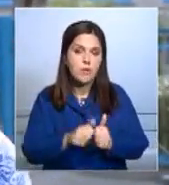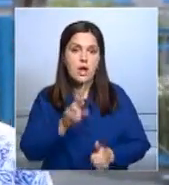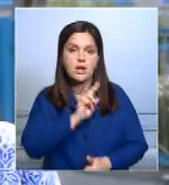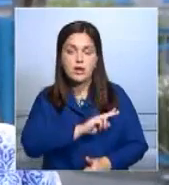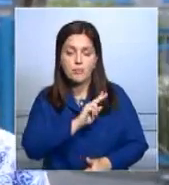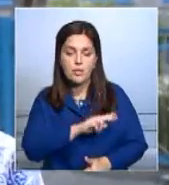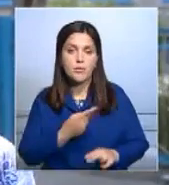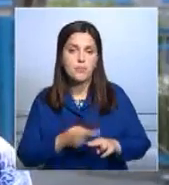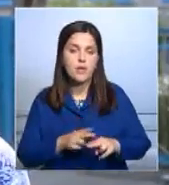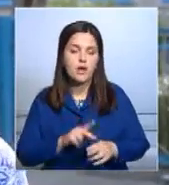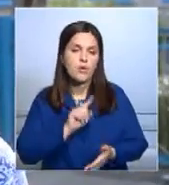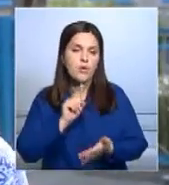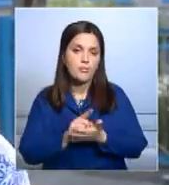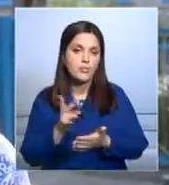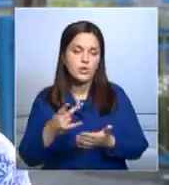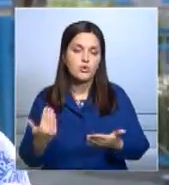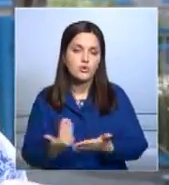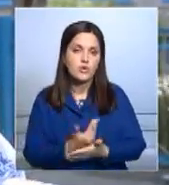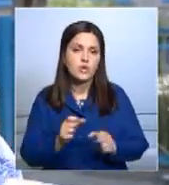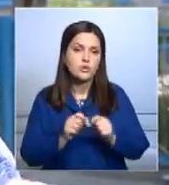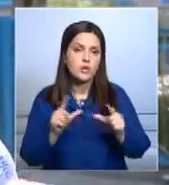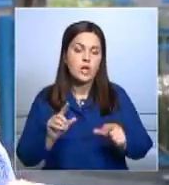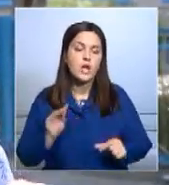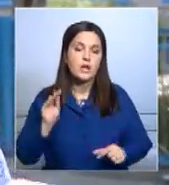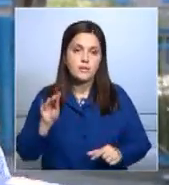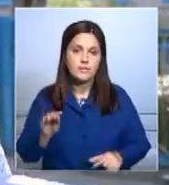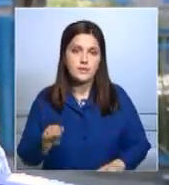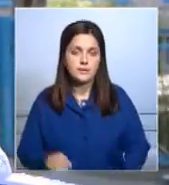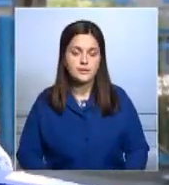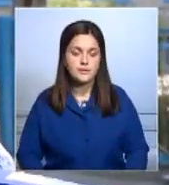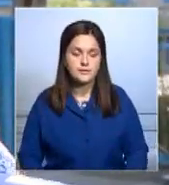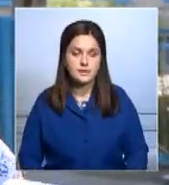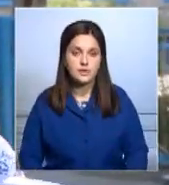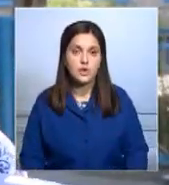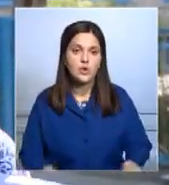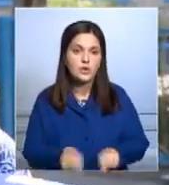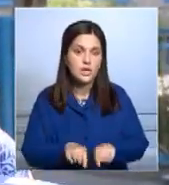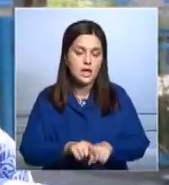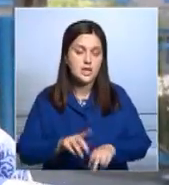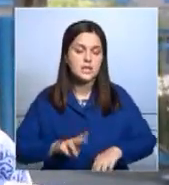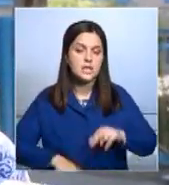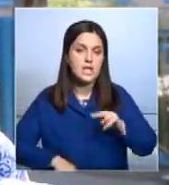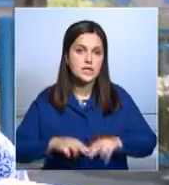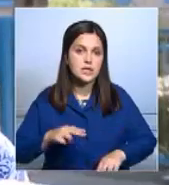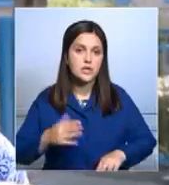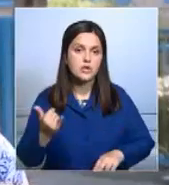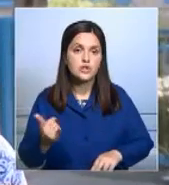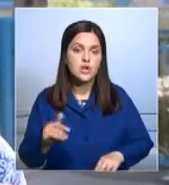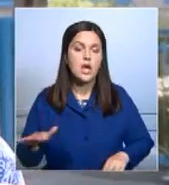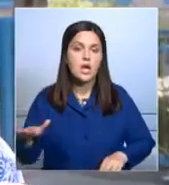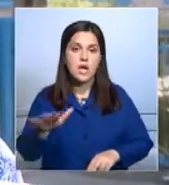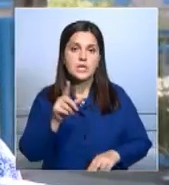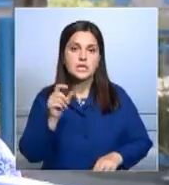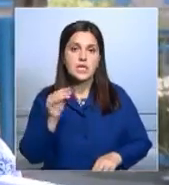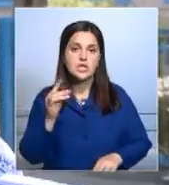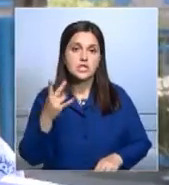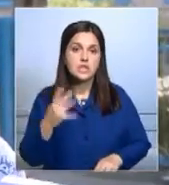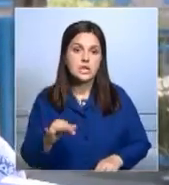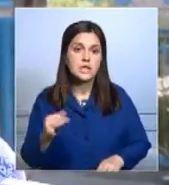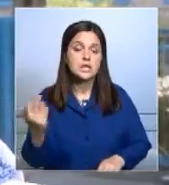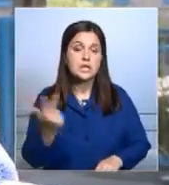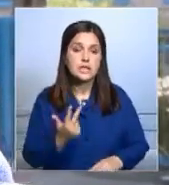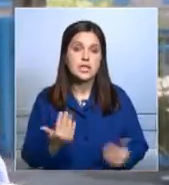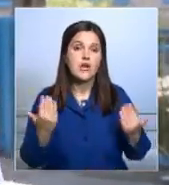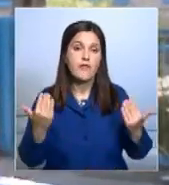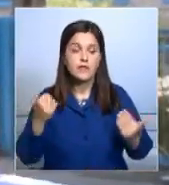работают, поэтому здесь уже мы проблему закрываем. Также строительство идет в районе Заречный 3. В этом году на 1